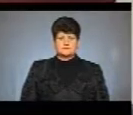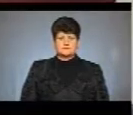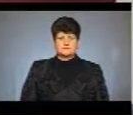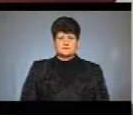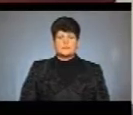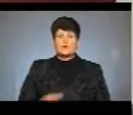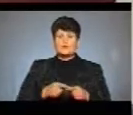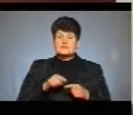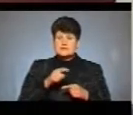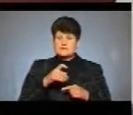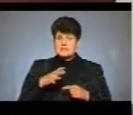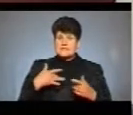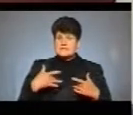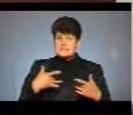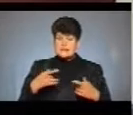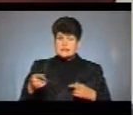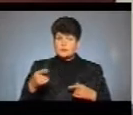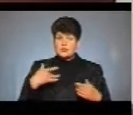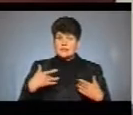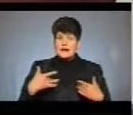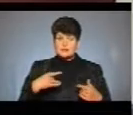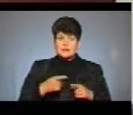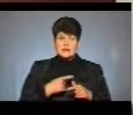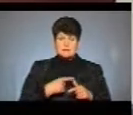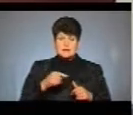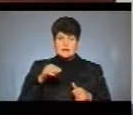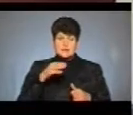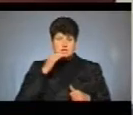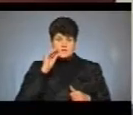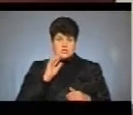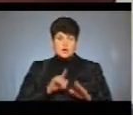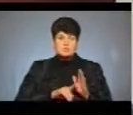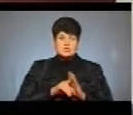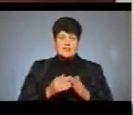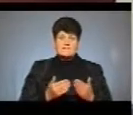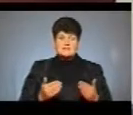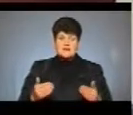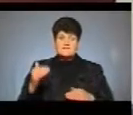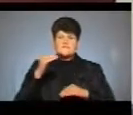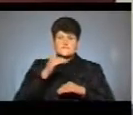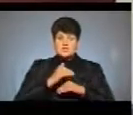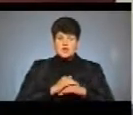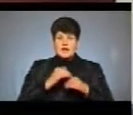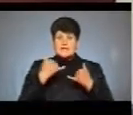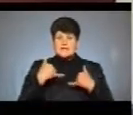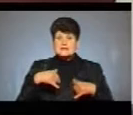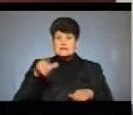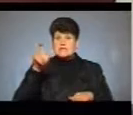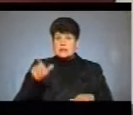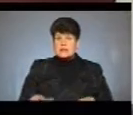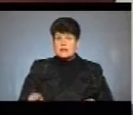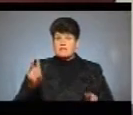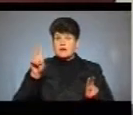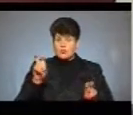У ці хвилини на сцені Тернопільського драмтеатру імені Тараса Шевченка розпочинається вистава «Вечеря із диваком». Її показує